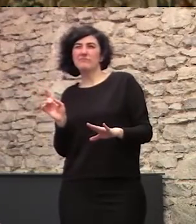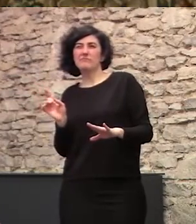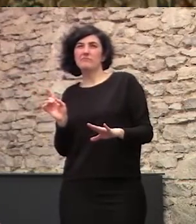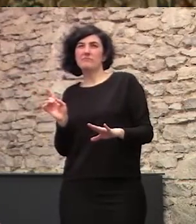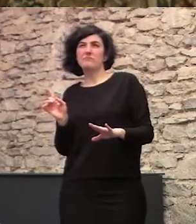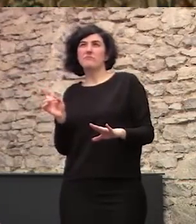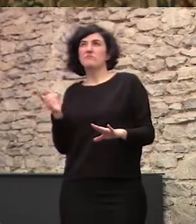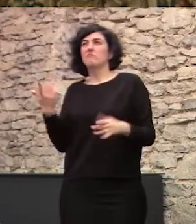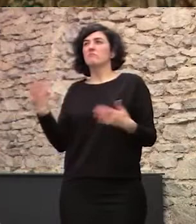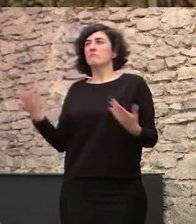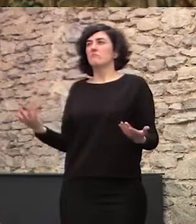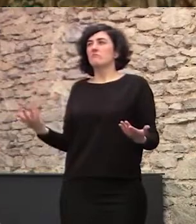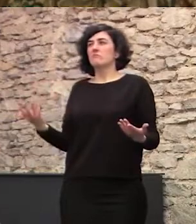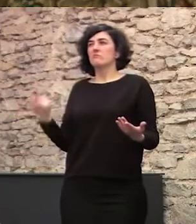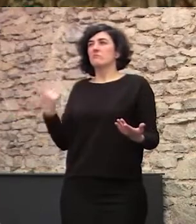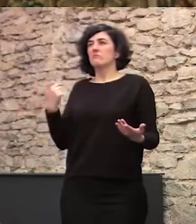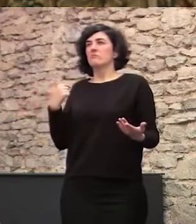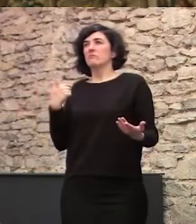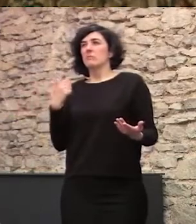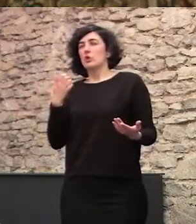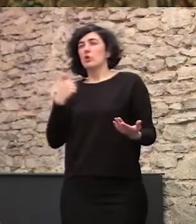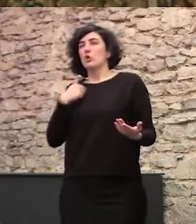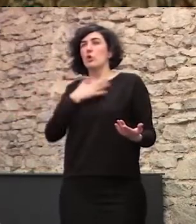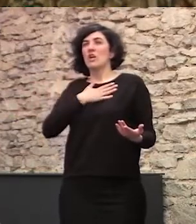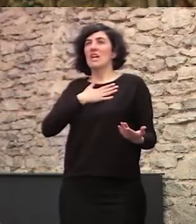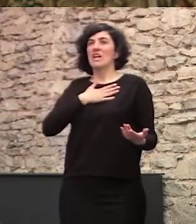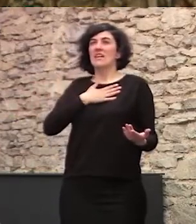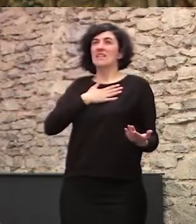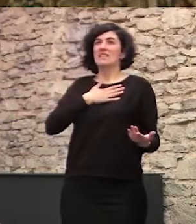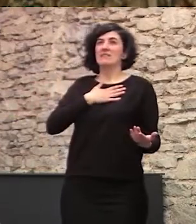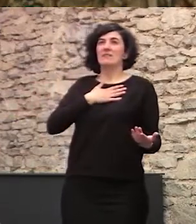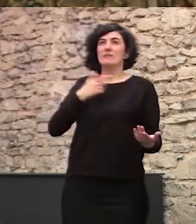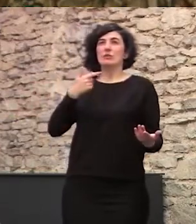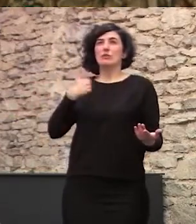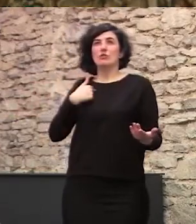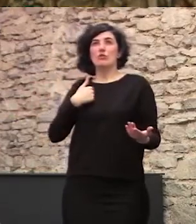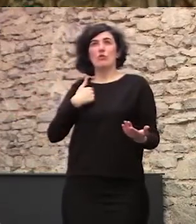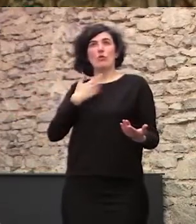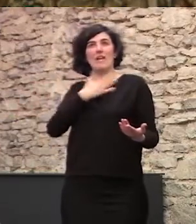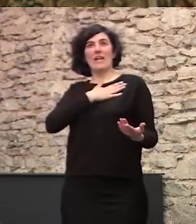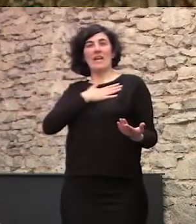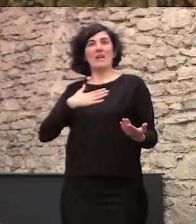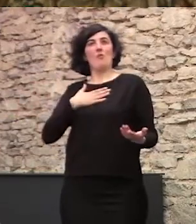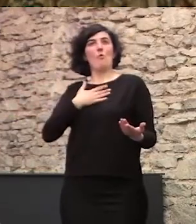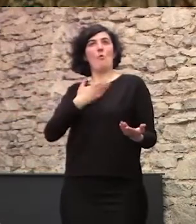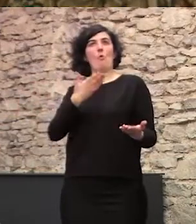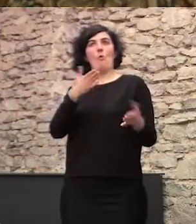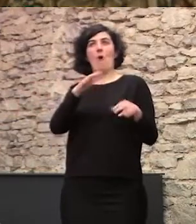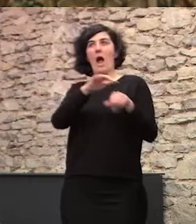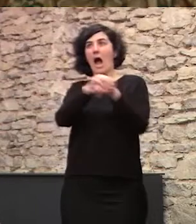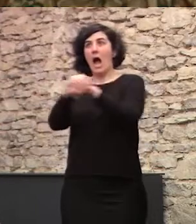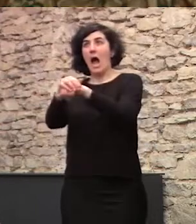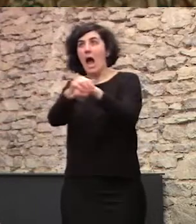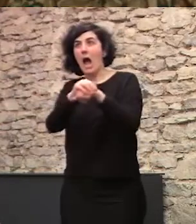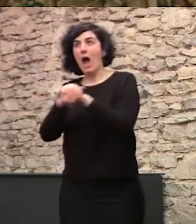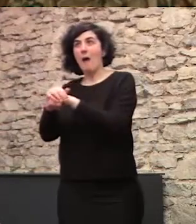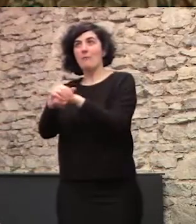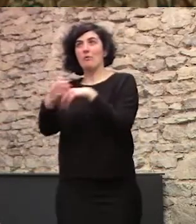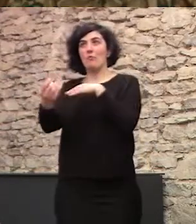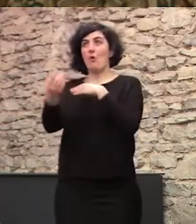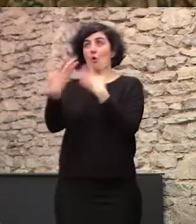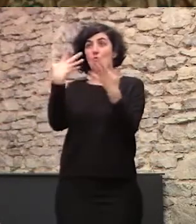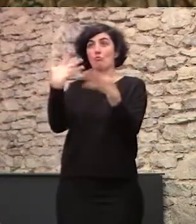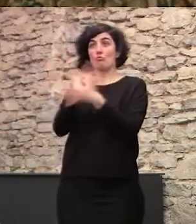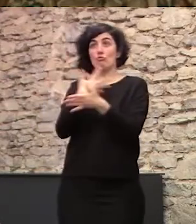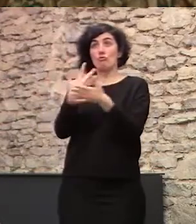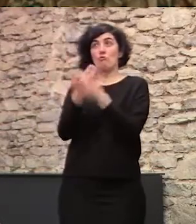ba baita nik uste dut nengoela ea jendeak esan zidan horrek lagunduko zidan aurrera egiten edo. Eta